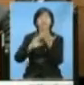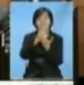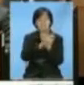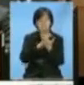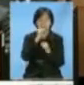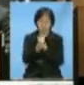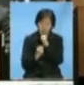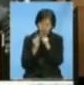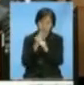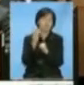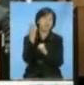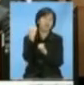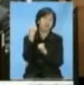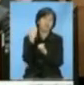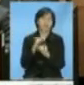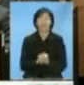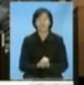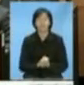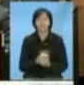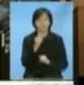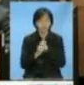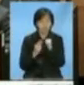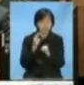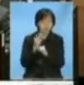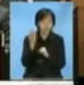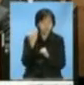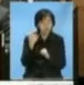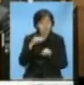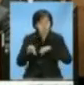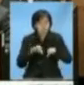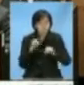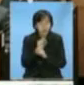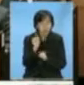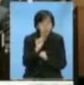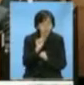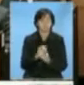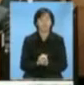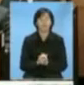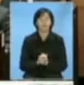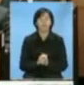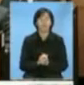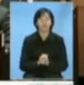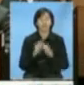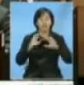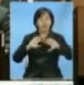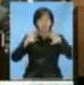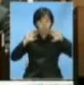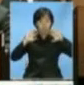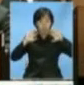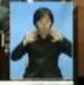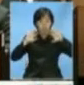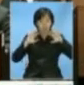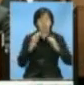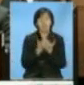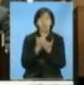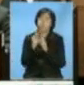อบ2ปีที่ผ่านมาว่าเป็นอย่างไรบ้างปรากฏว่ารัฐบาลนี้ได้ก่อห